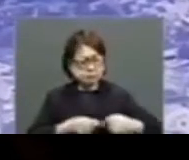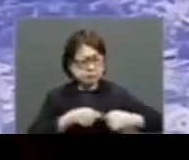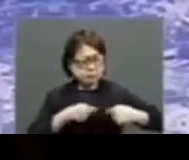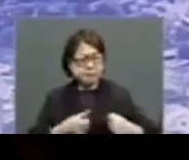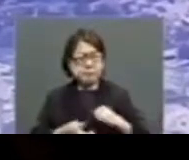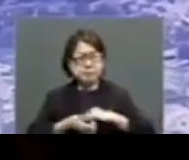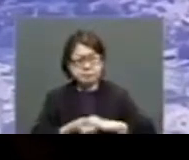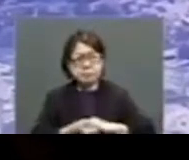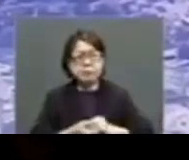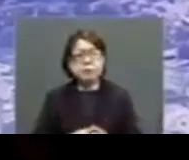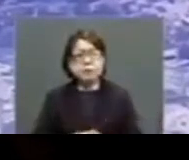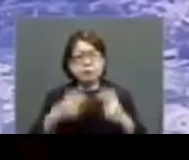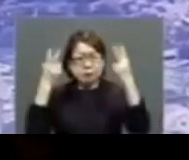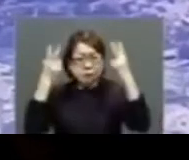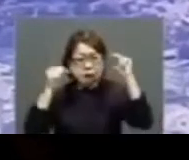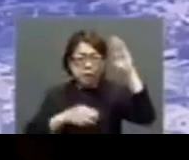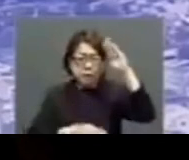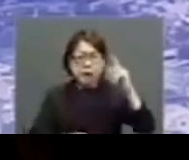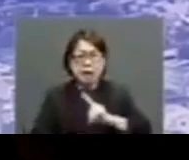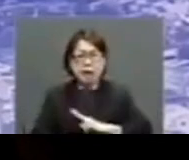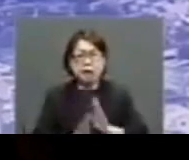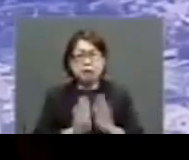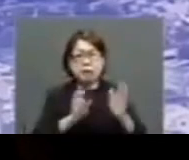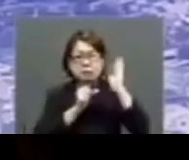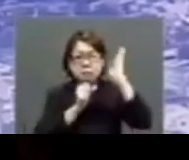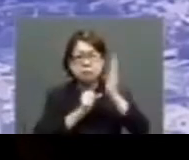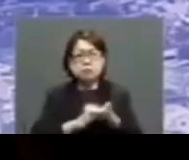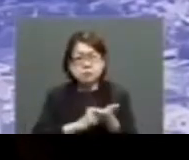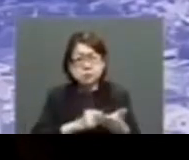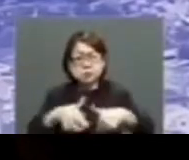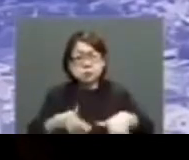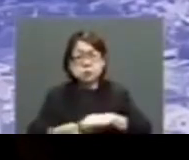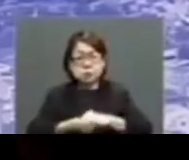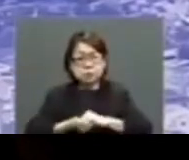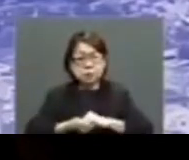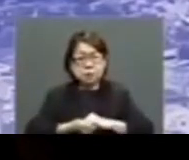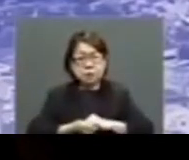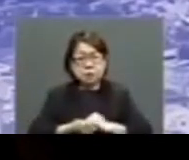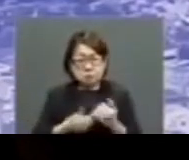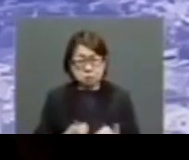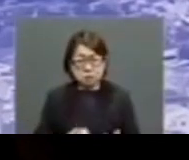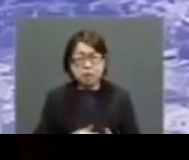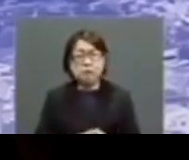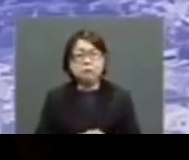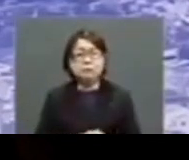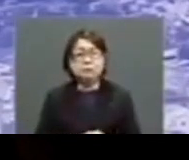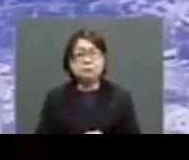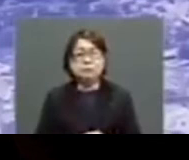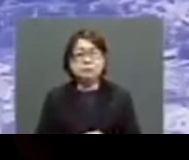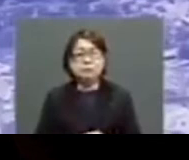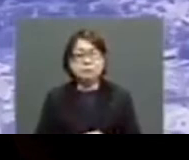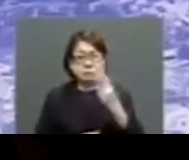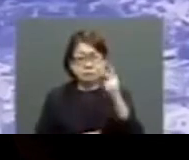ท่านนายกจะมากล่าวด้วยตัวท่านเองขอความร่วมมือจากพี่น้องประชาชนด้วยตัวท่านเองวันนี้ก็คงจะได้ต้องติ